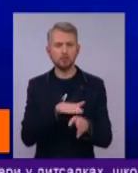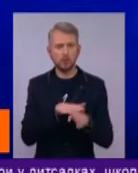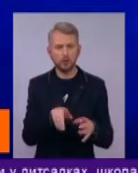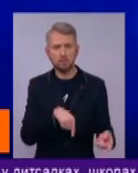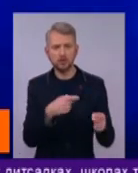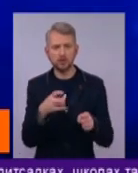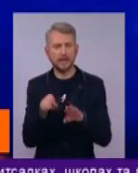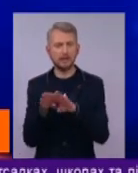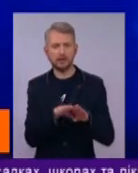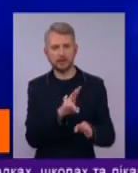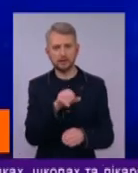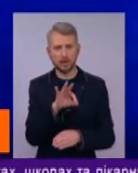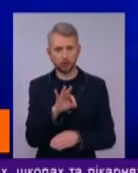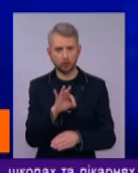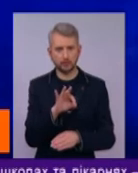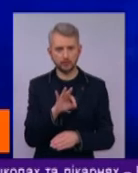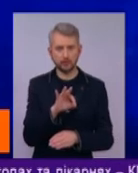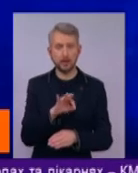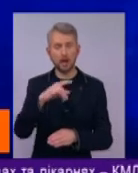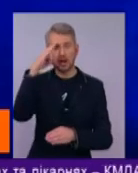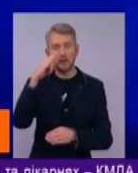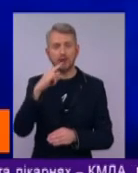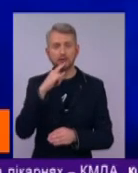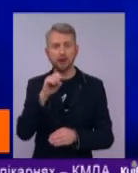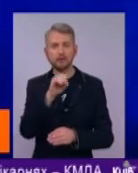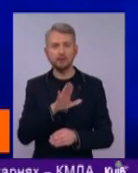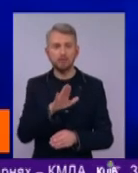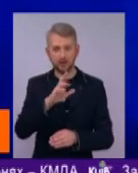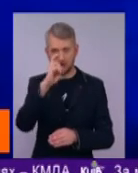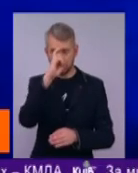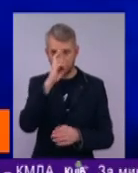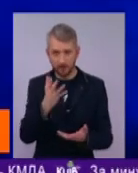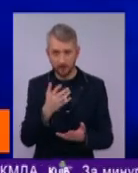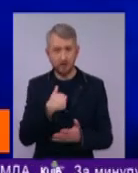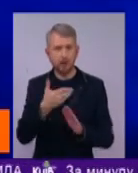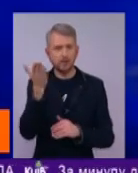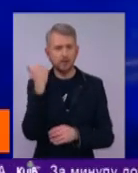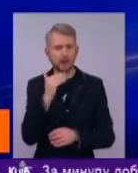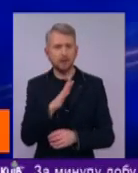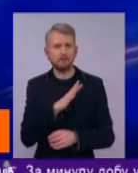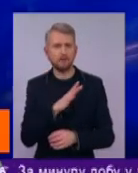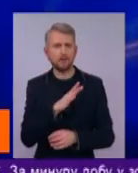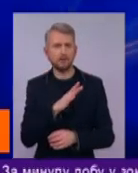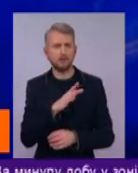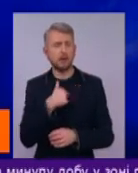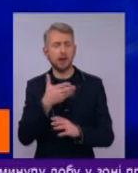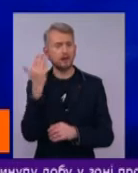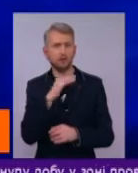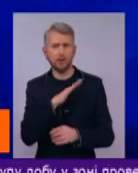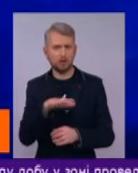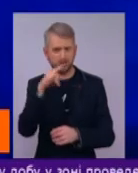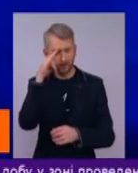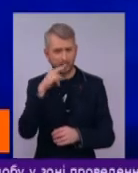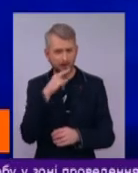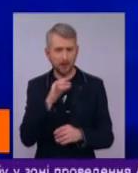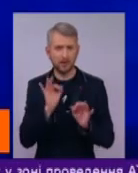на стандарты НАТО. Казахстан – европейская держава. И я тогда был, ну, я давно не был в Казахстане,